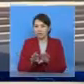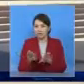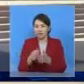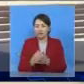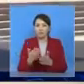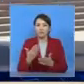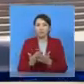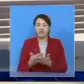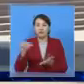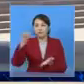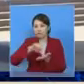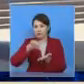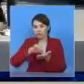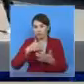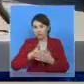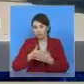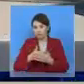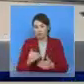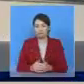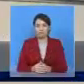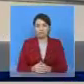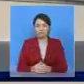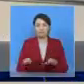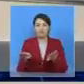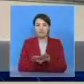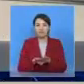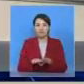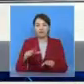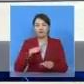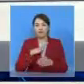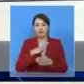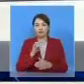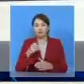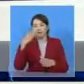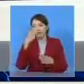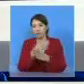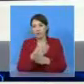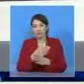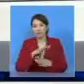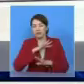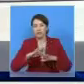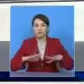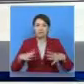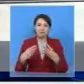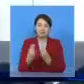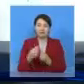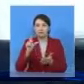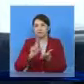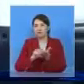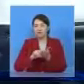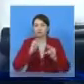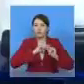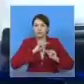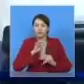остались в стороне и приняли в нем активное участие. Так, ими была оказана социальная помощь многодетным семьям, пенсионерам,